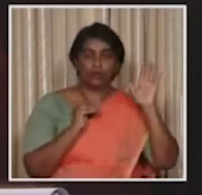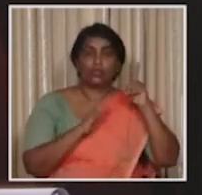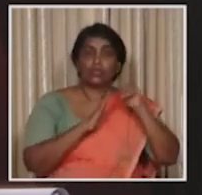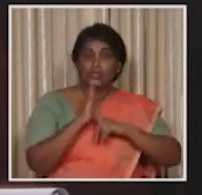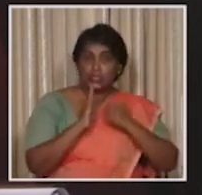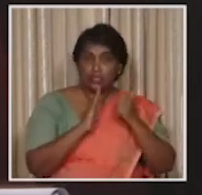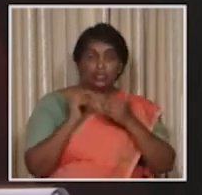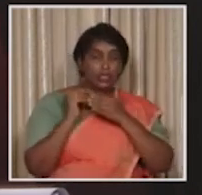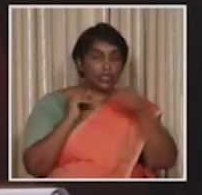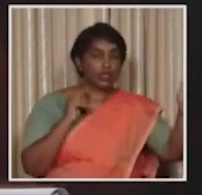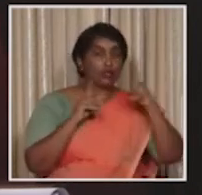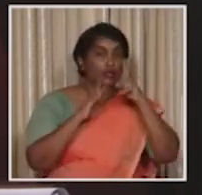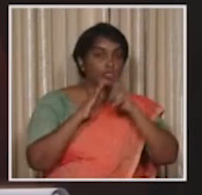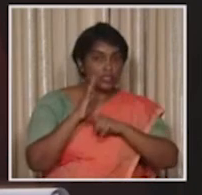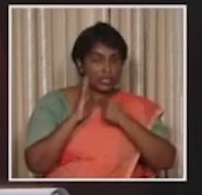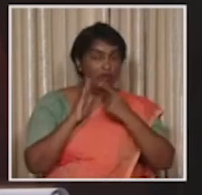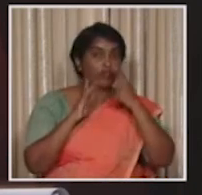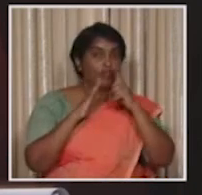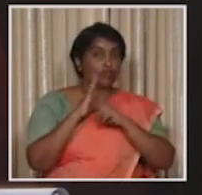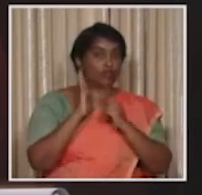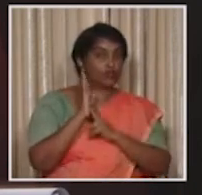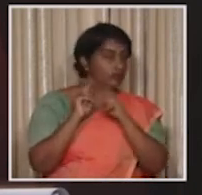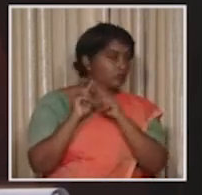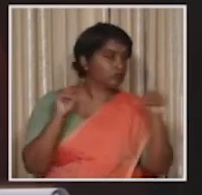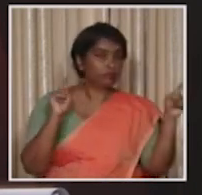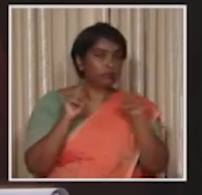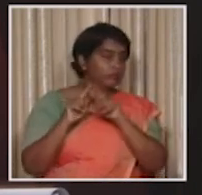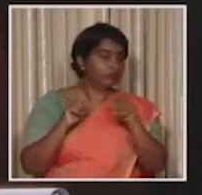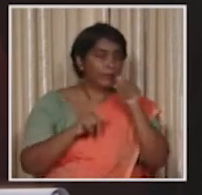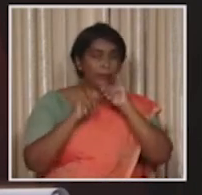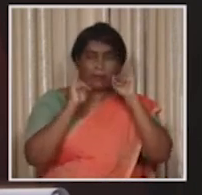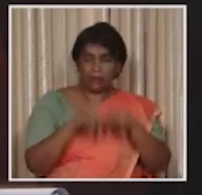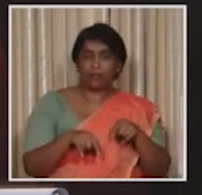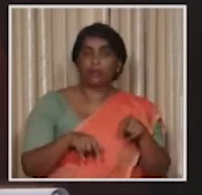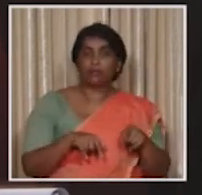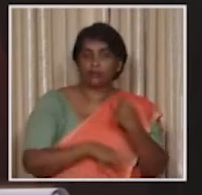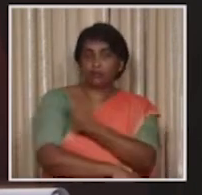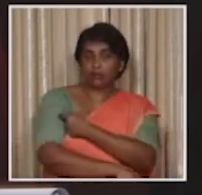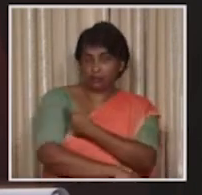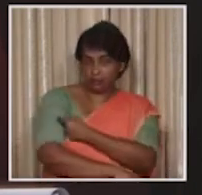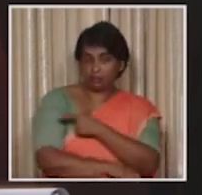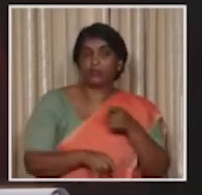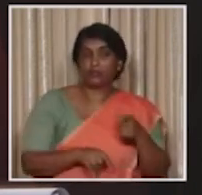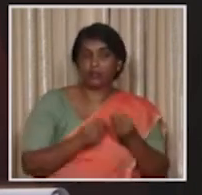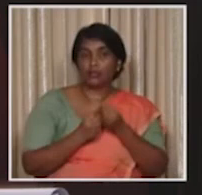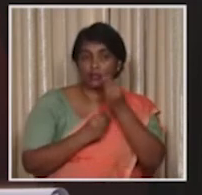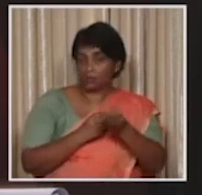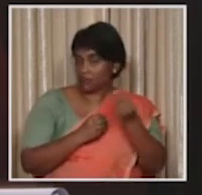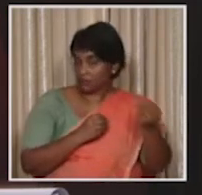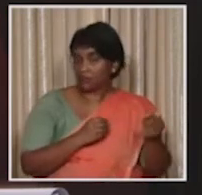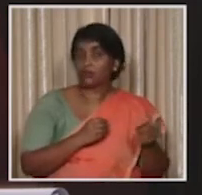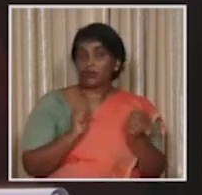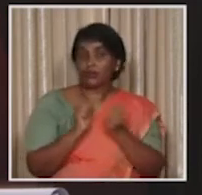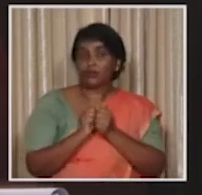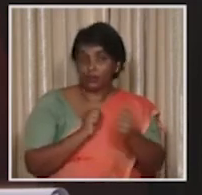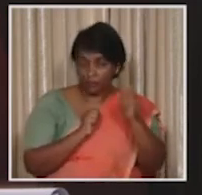ජනවාරි මාසයත් ජූනි මාසයත් අතර මේ බාල ඖෂධය, නිර්වින්දන ඖෂධය ලබා දෙන්නට